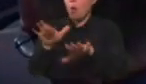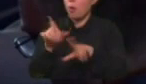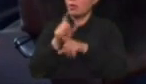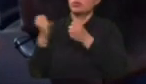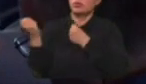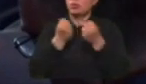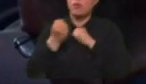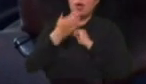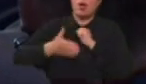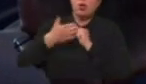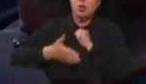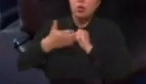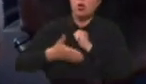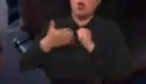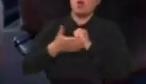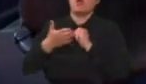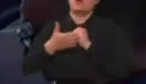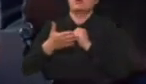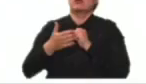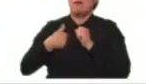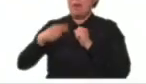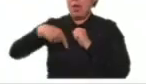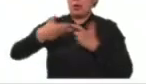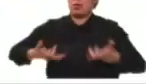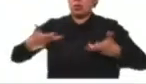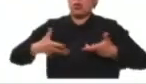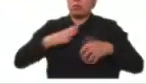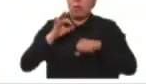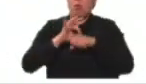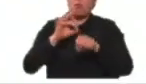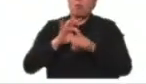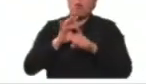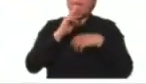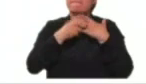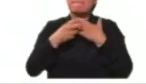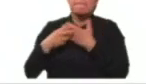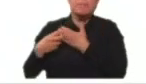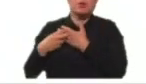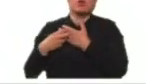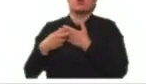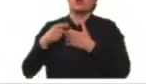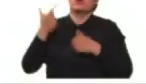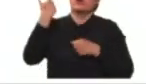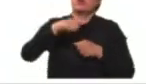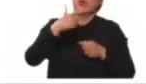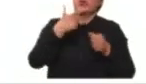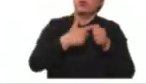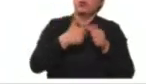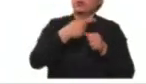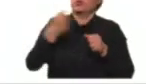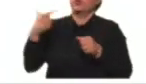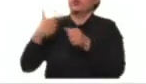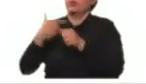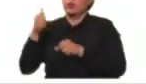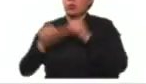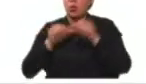przewozy kolejowe. My jako stowarzyszenie prowadziliśmy takie badania na przełomie 2020 i